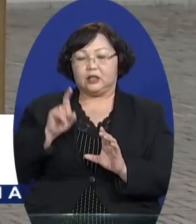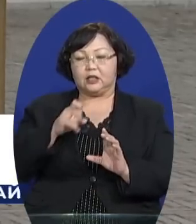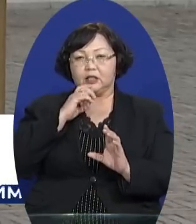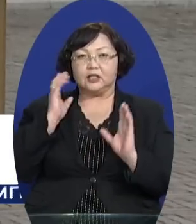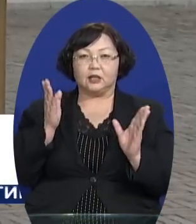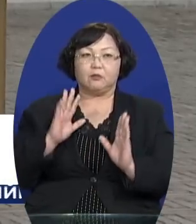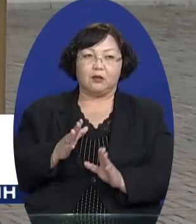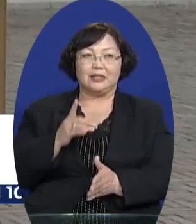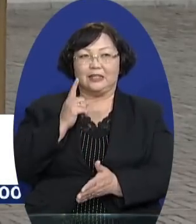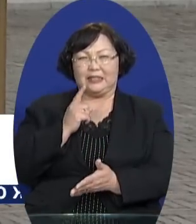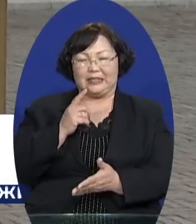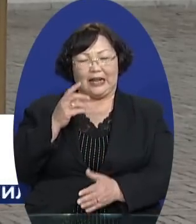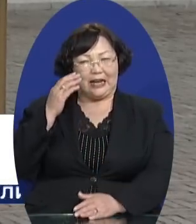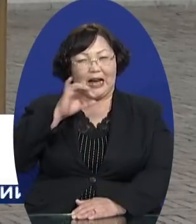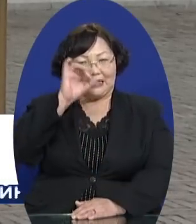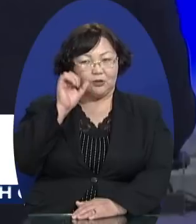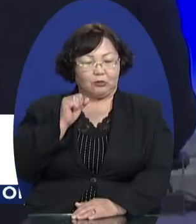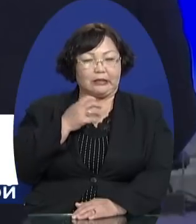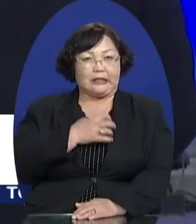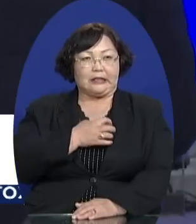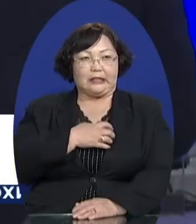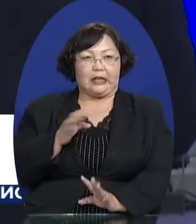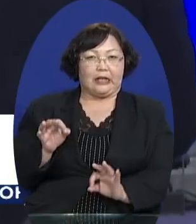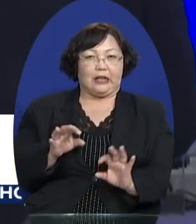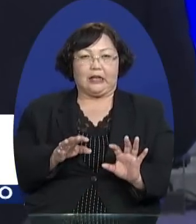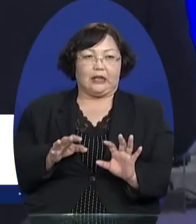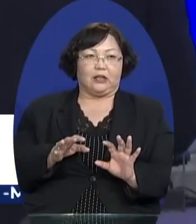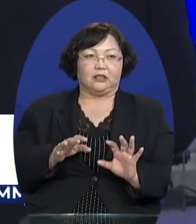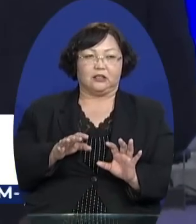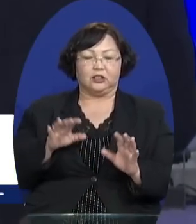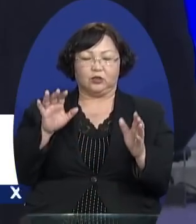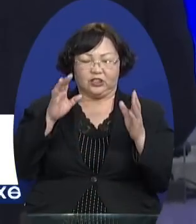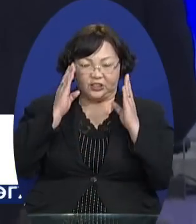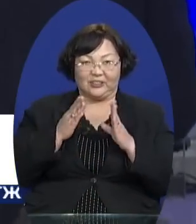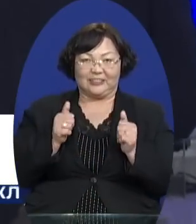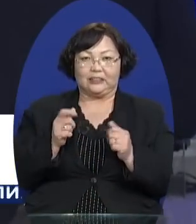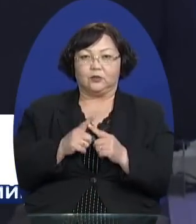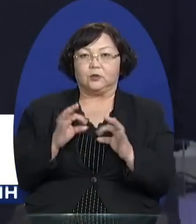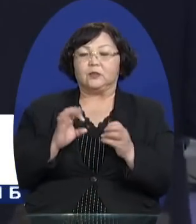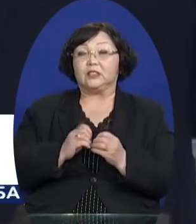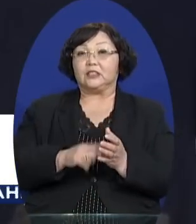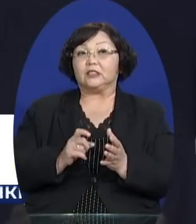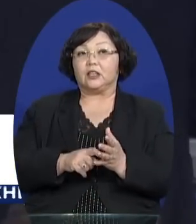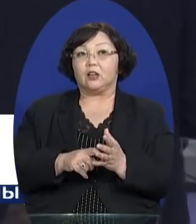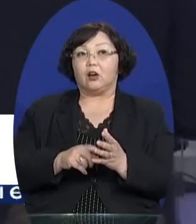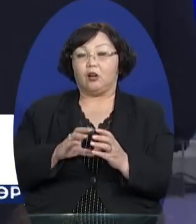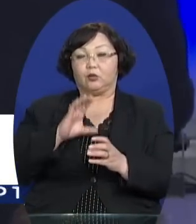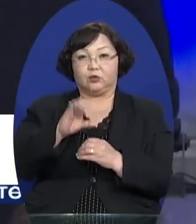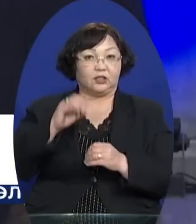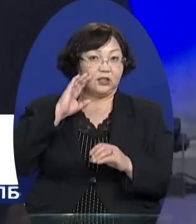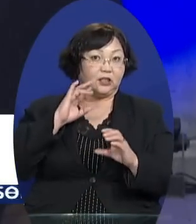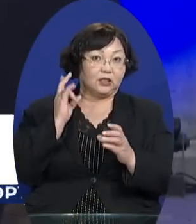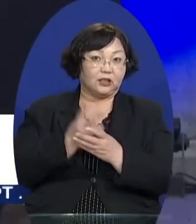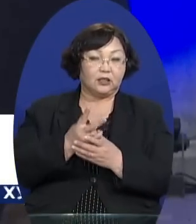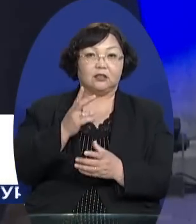үнэхээр ноцтой, маш түгшүүртэй асуудал учраас бид дорвитой шийдвэр батлах ёстой. НАТО-гийн зүгээс туйлын маш хатуу хариу арга